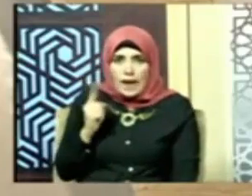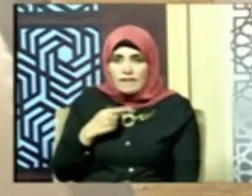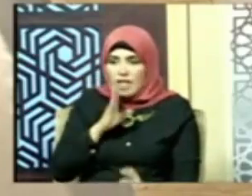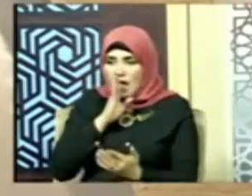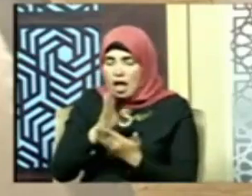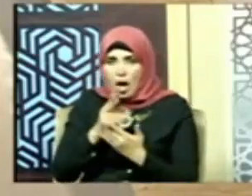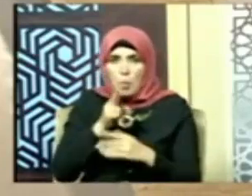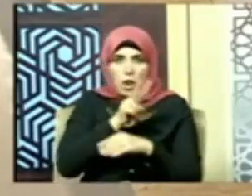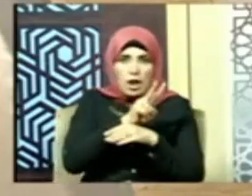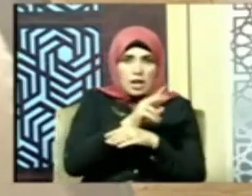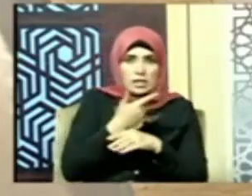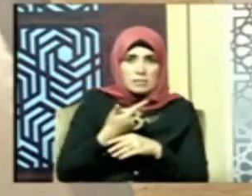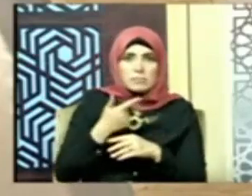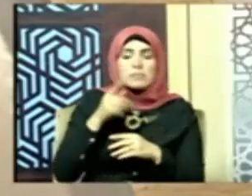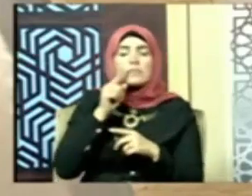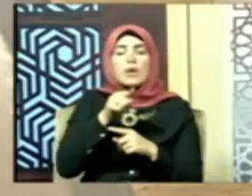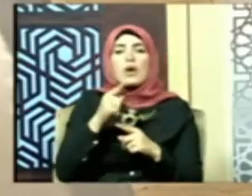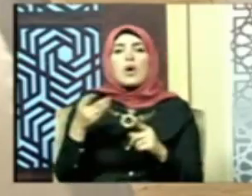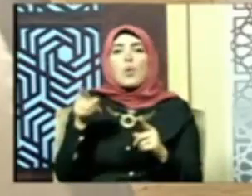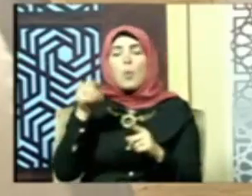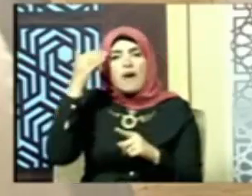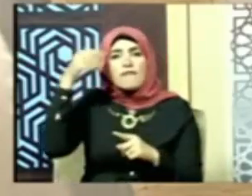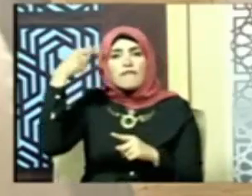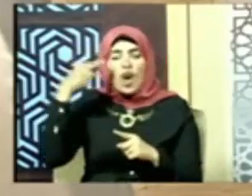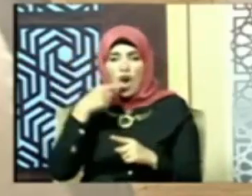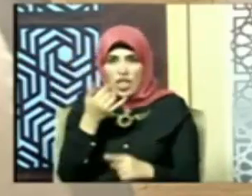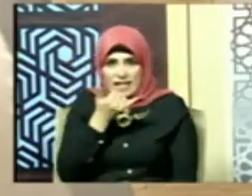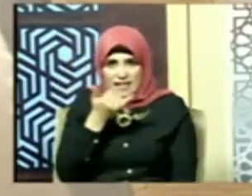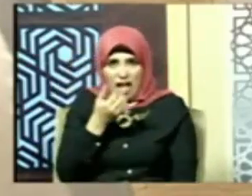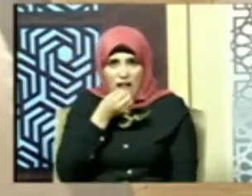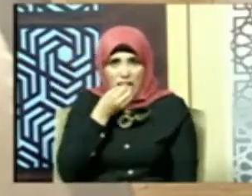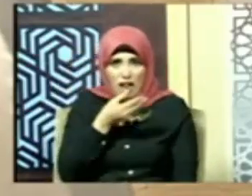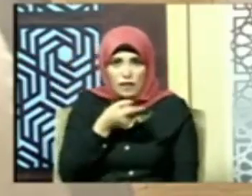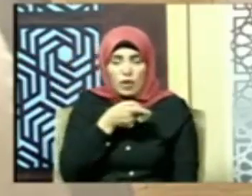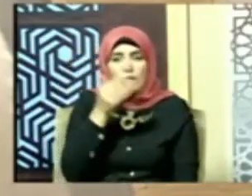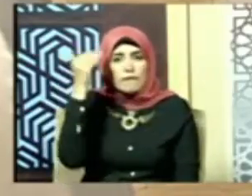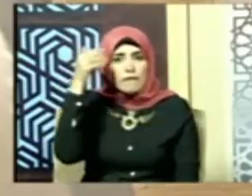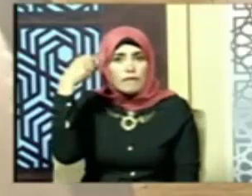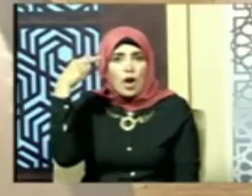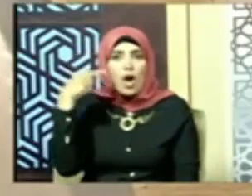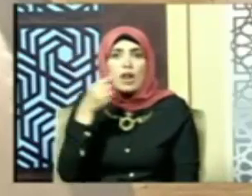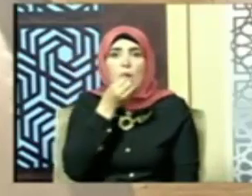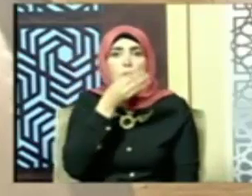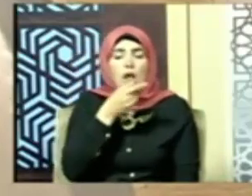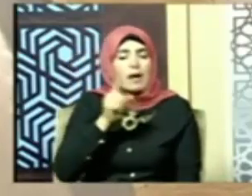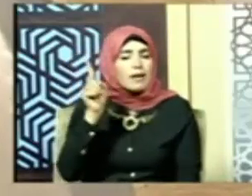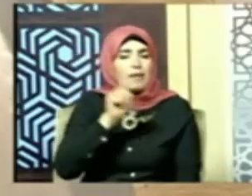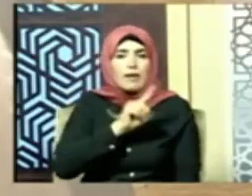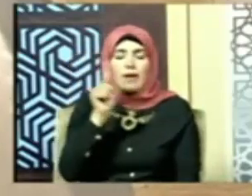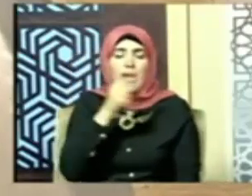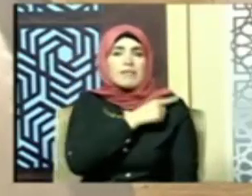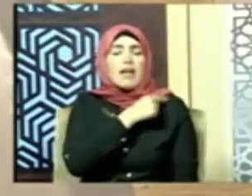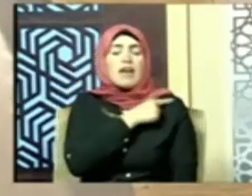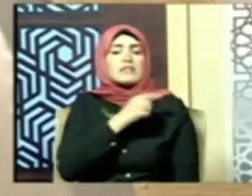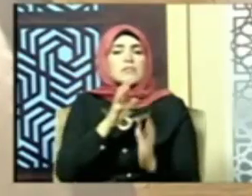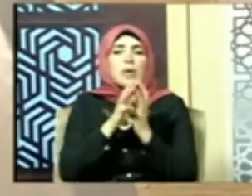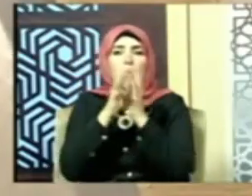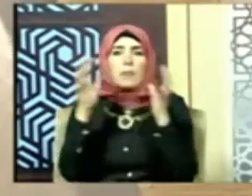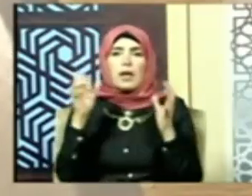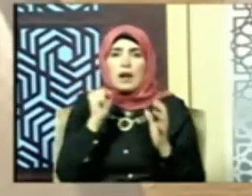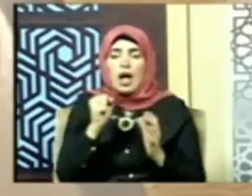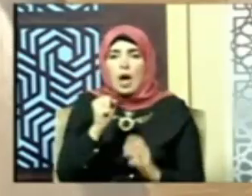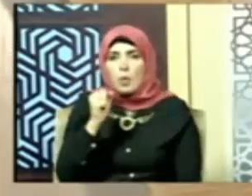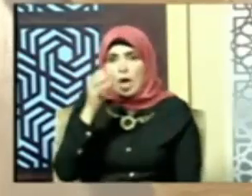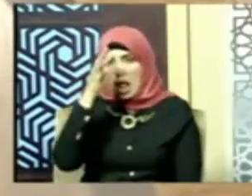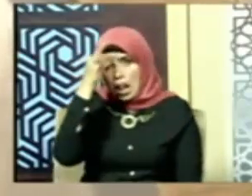به علم وتحسبونه هينا وهو عند الله عظيم.